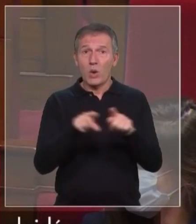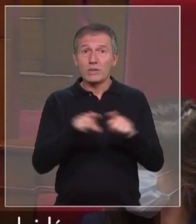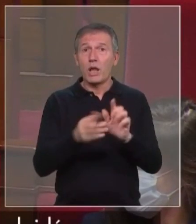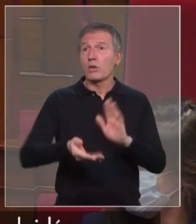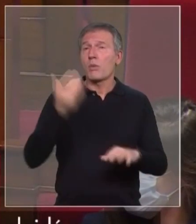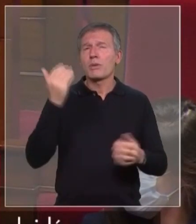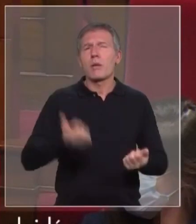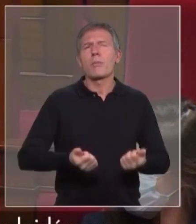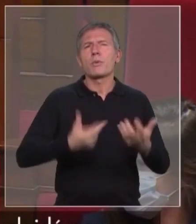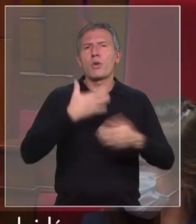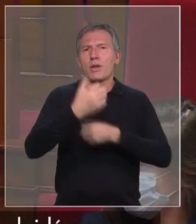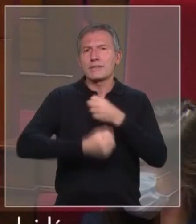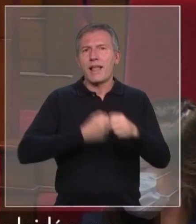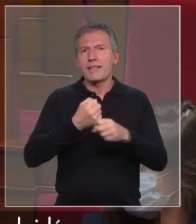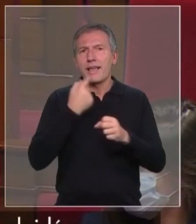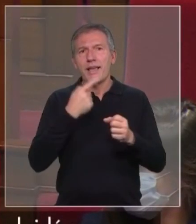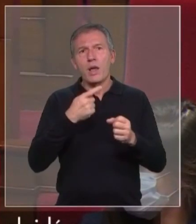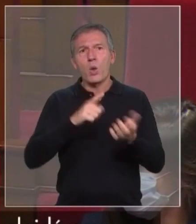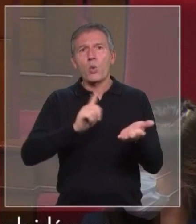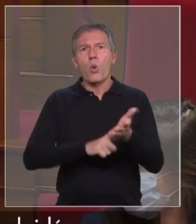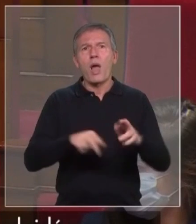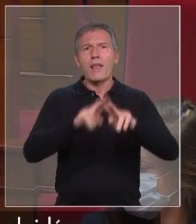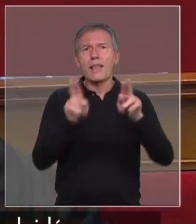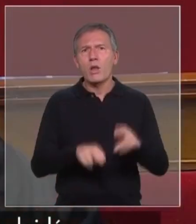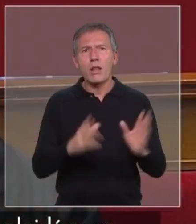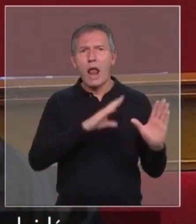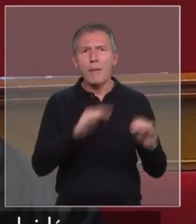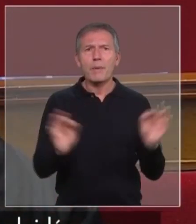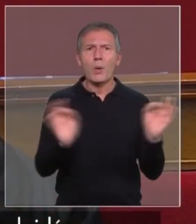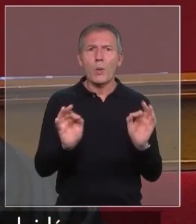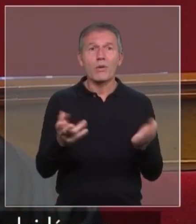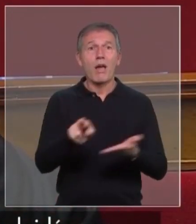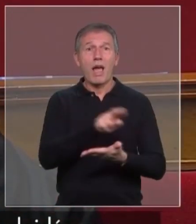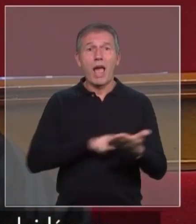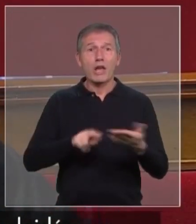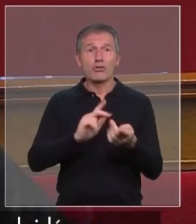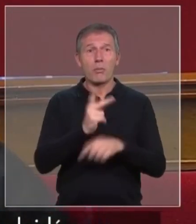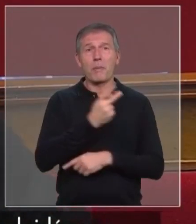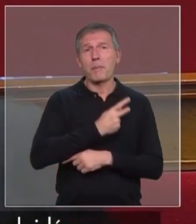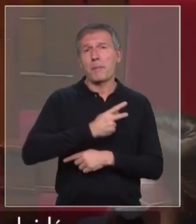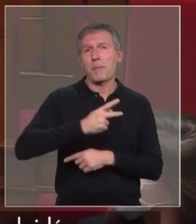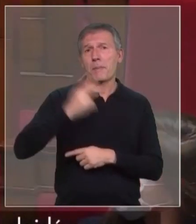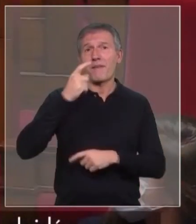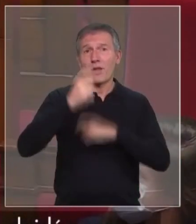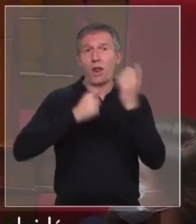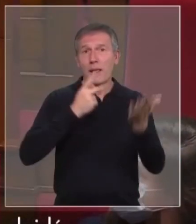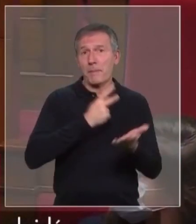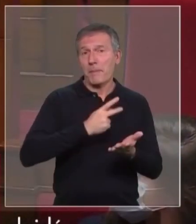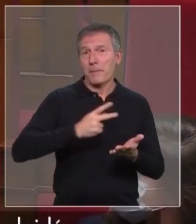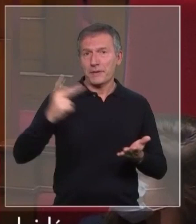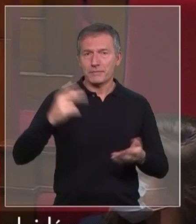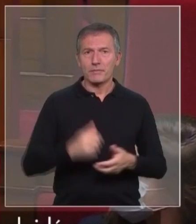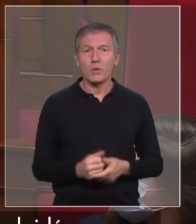depuis plusieurs années à faire appliquer le droit international, laissant ainsi la région se gangréner et le cycle de la violence